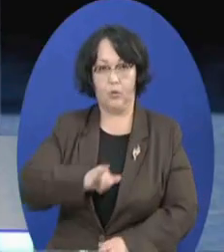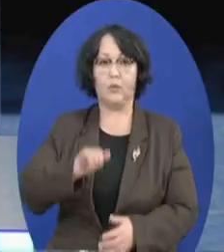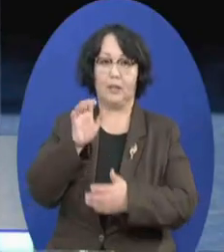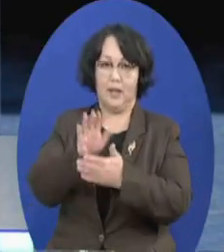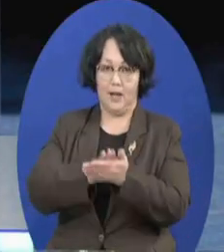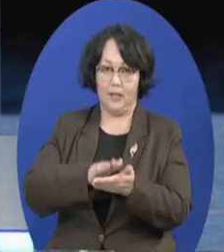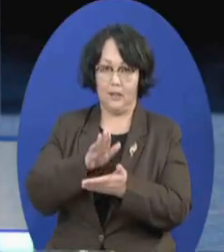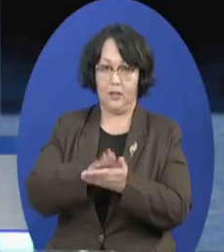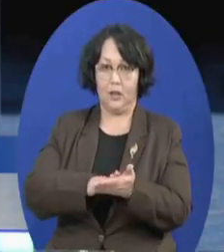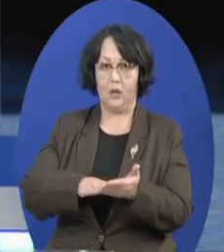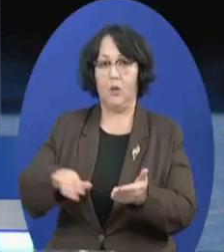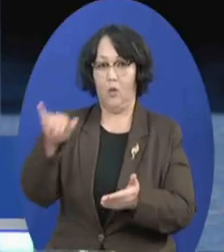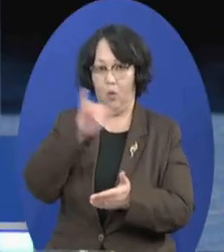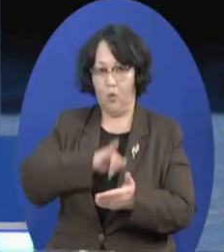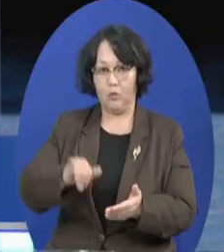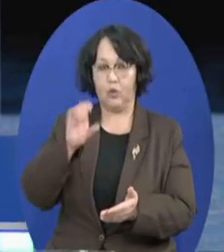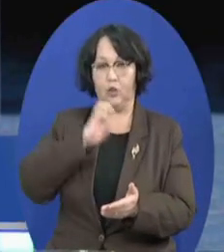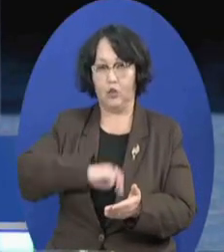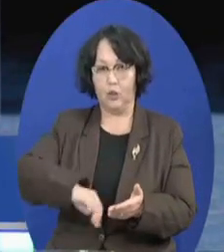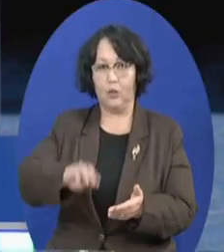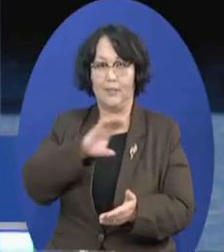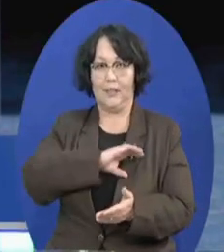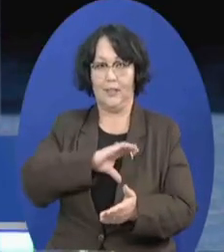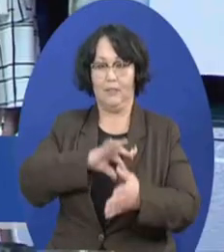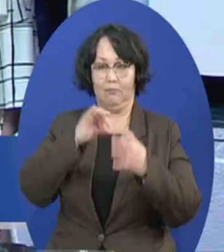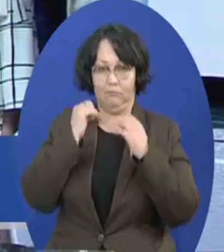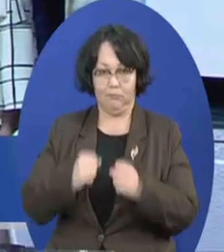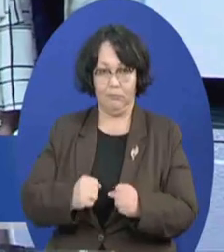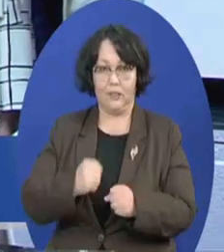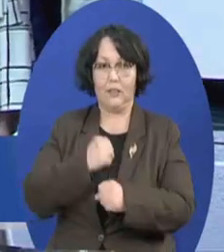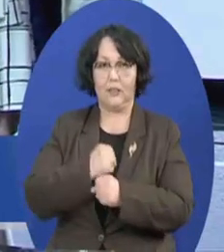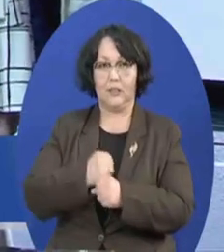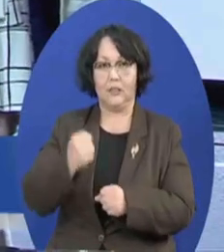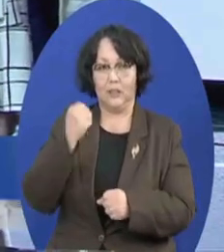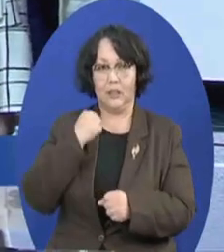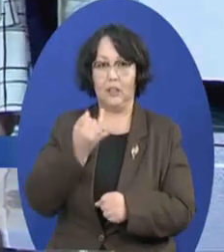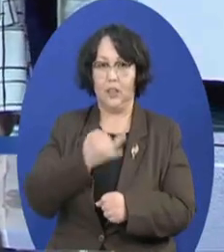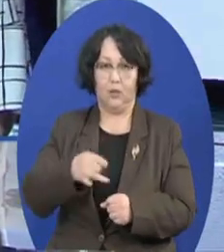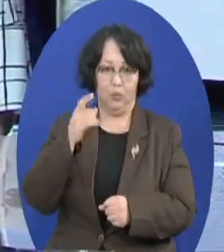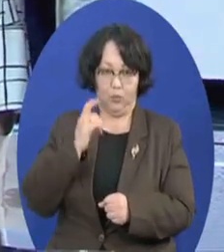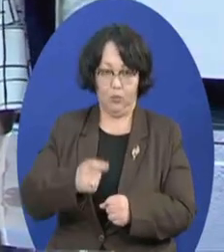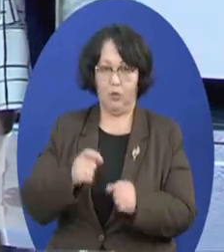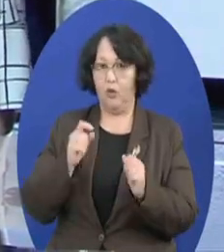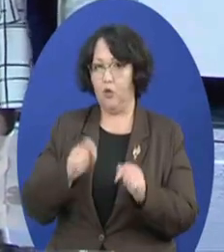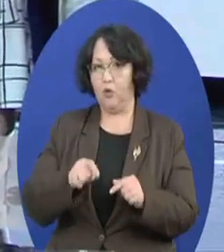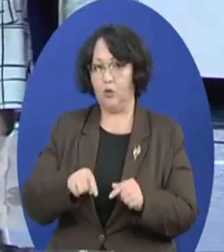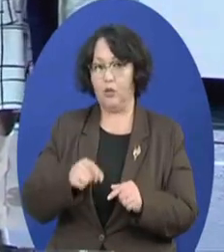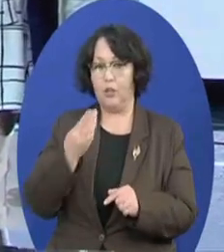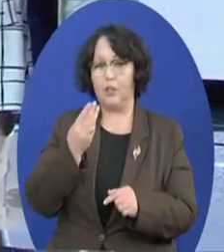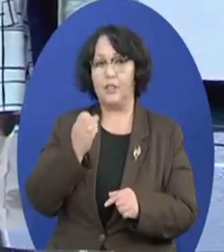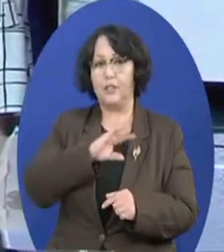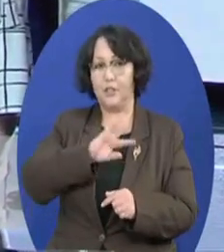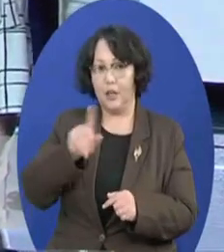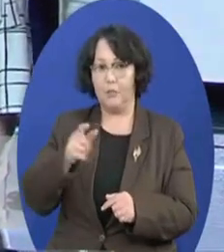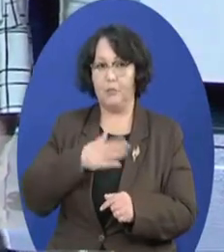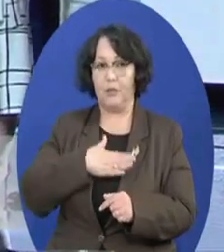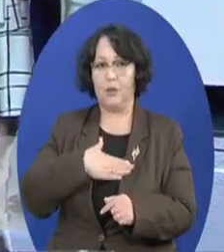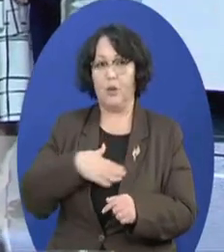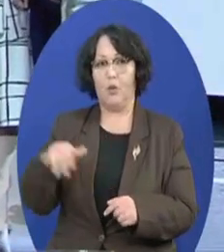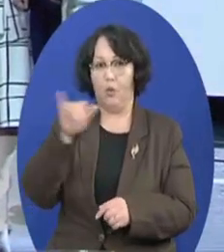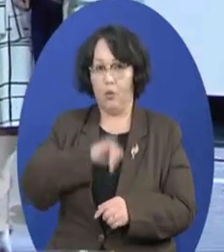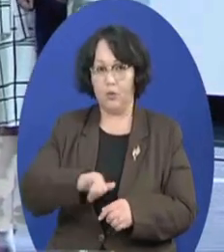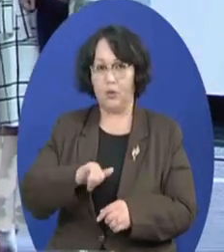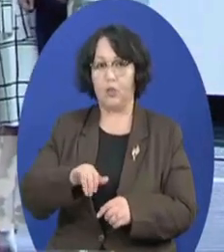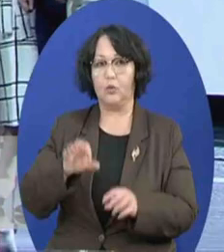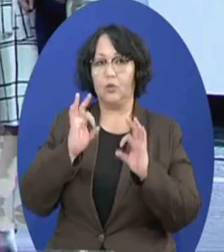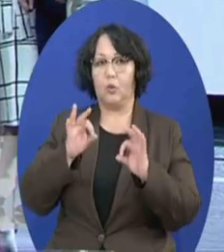хайртай улс орныхоо төлөө хоёргүй сэтгэлээр зүтгэж чадах ийм хүн. Ингээд өнөөдөр шавьяа энэ улсаа улс шиг